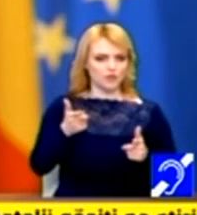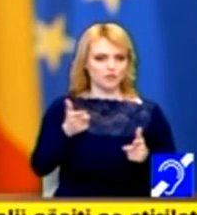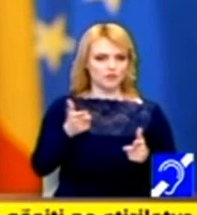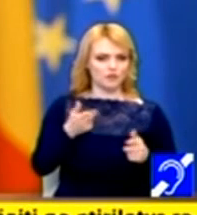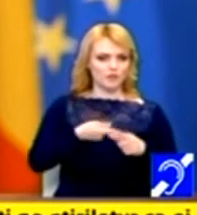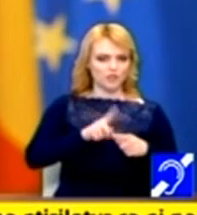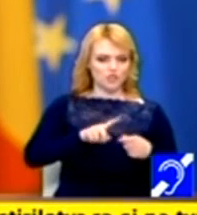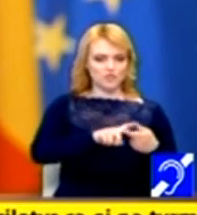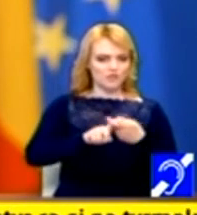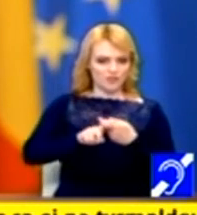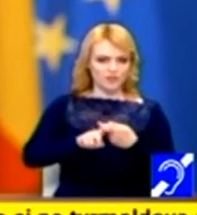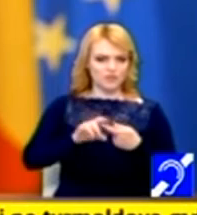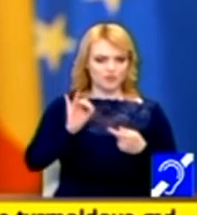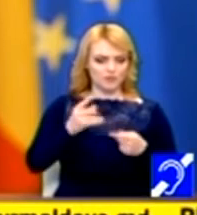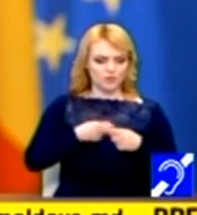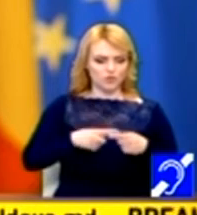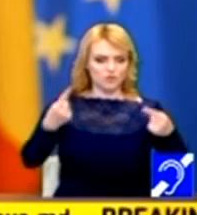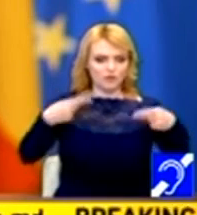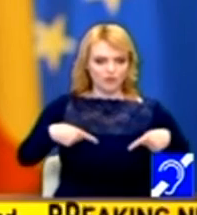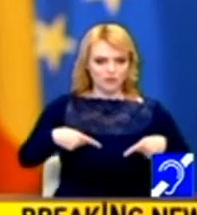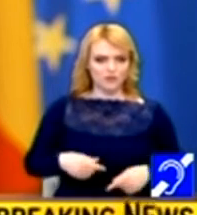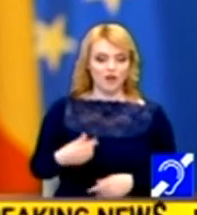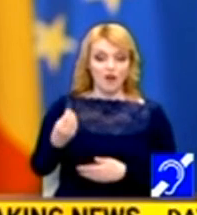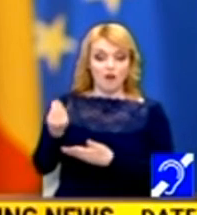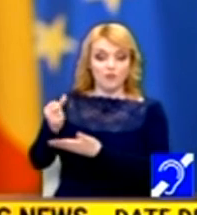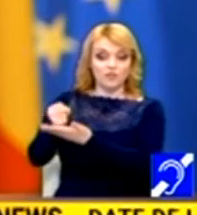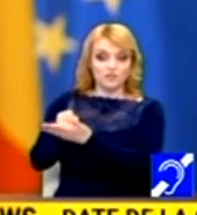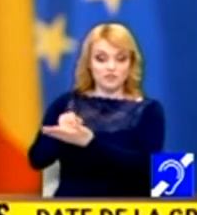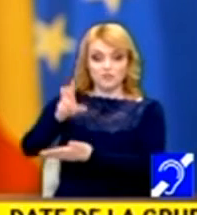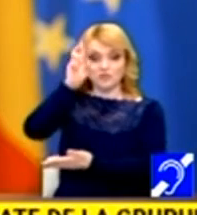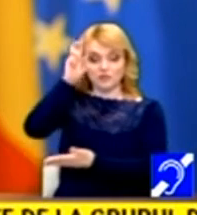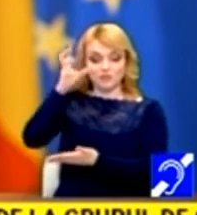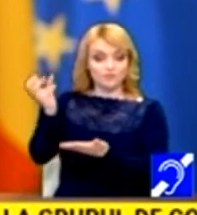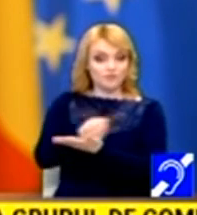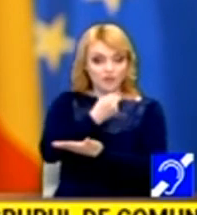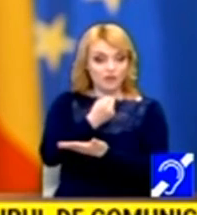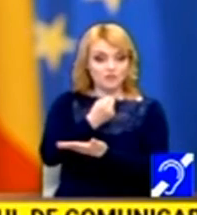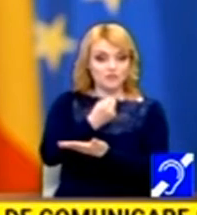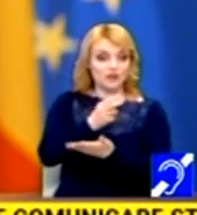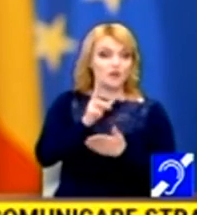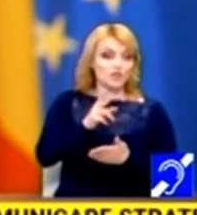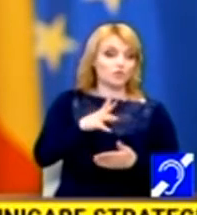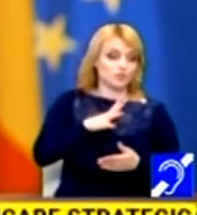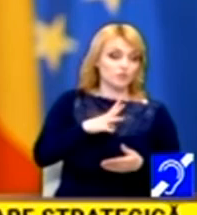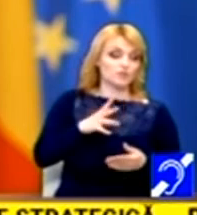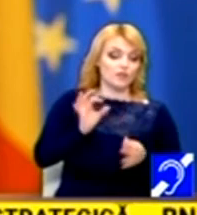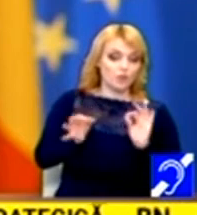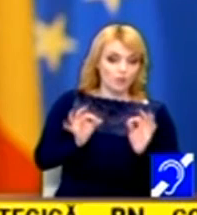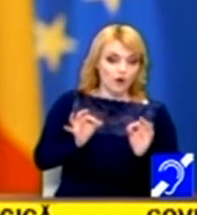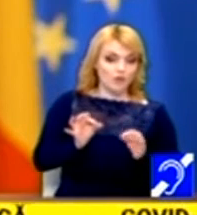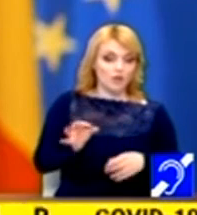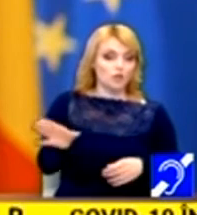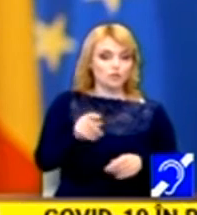face față unei crize. În rezerva statului nu am găsit, așa cum ar fi fost normal,